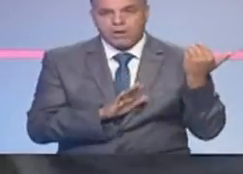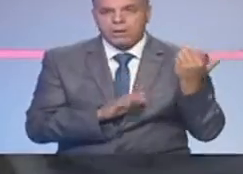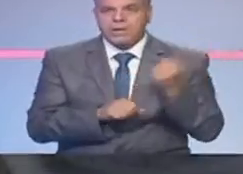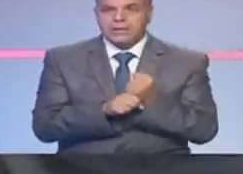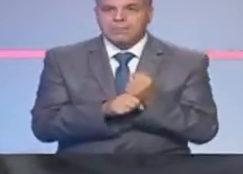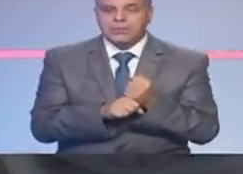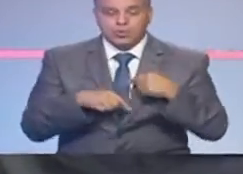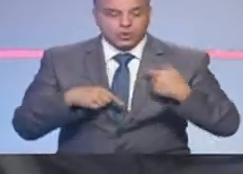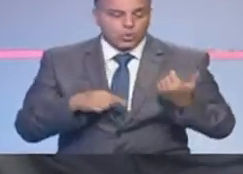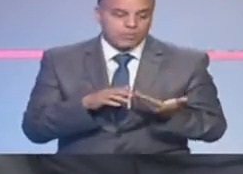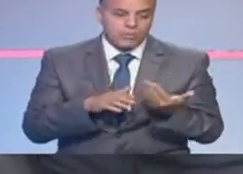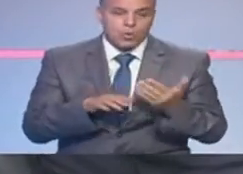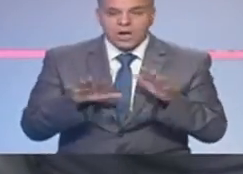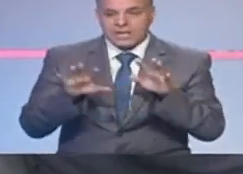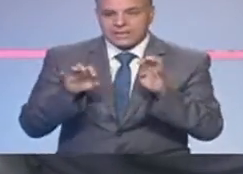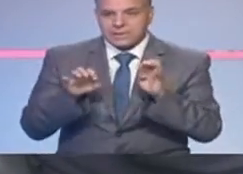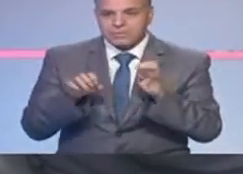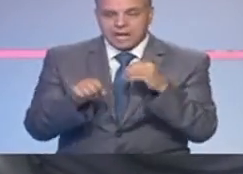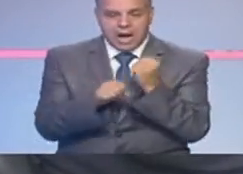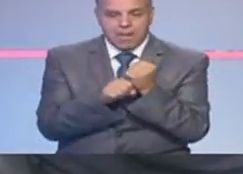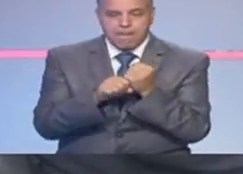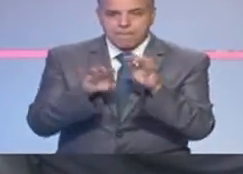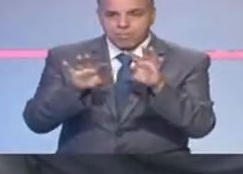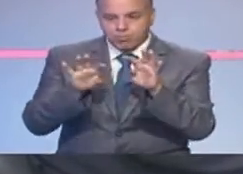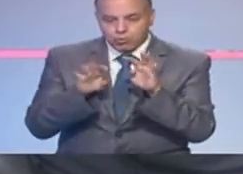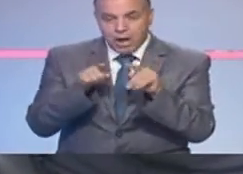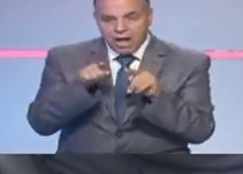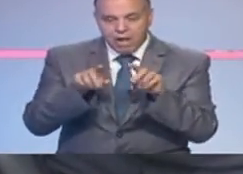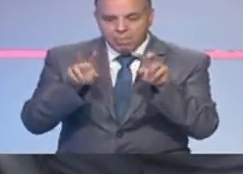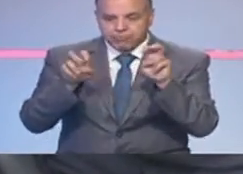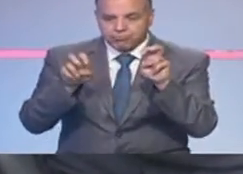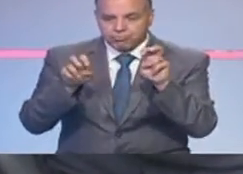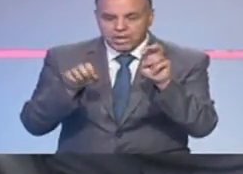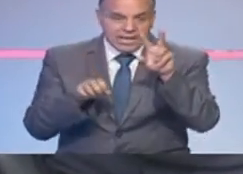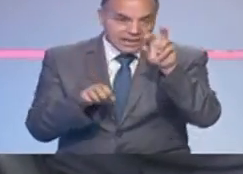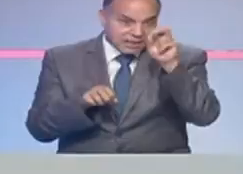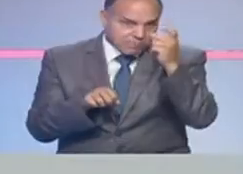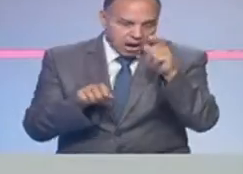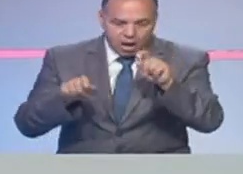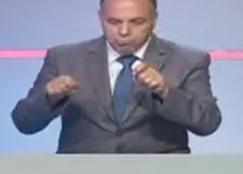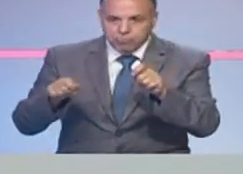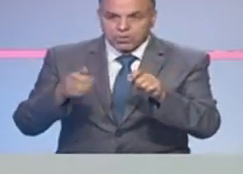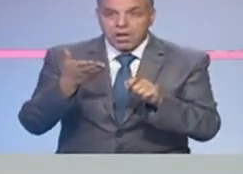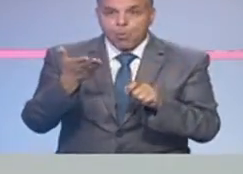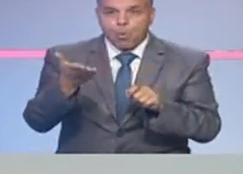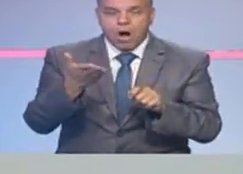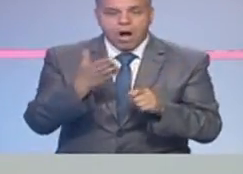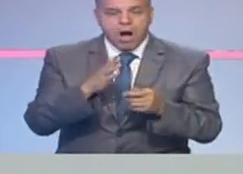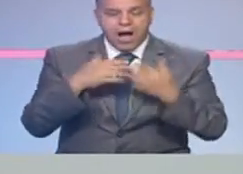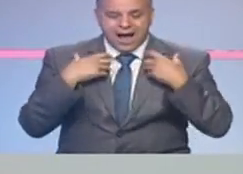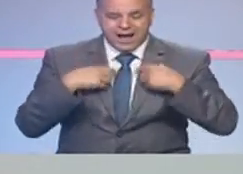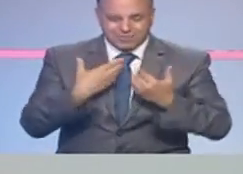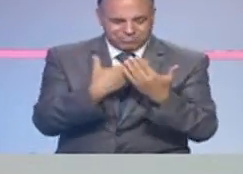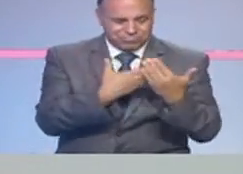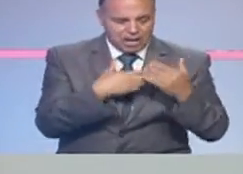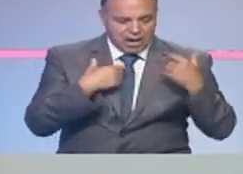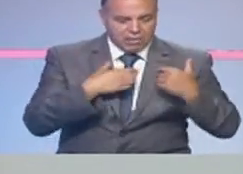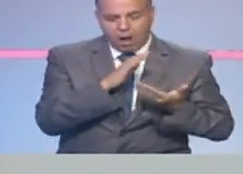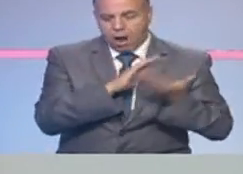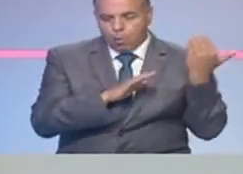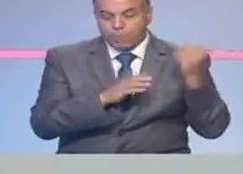مهامه وتجميد عمل مجلس نواب الشعب لمده ثلاثين يوما و رفع الحصانه عن نواب